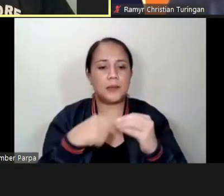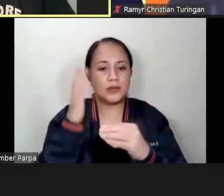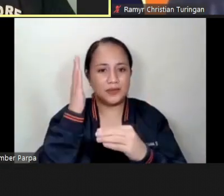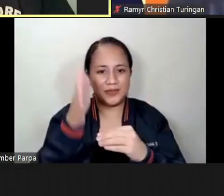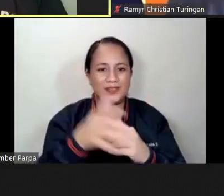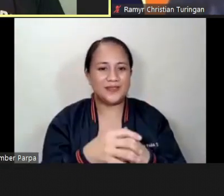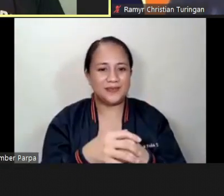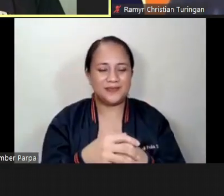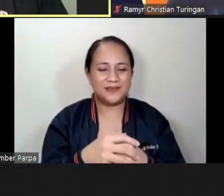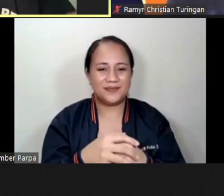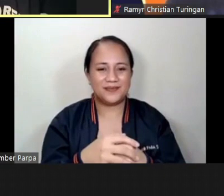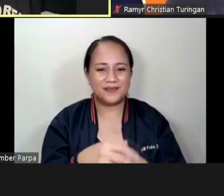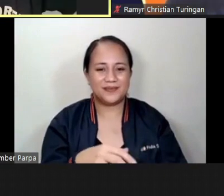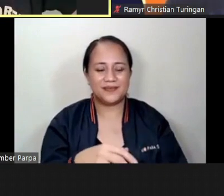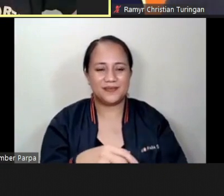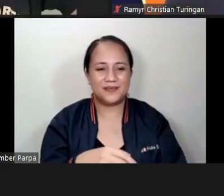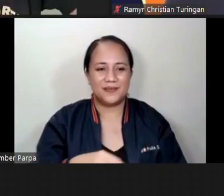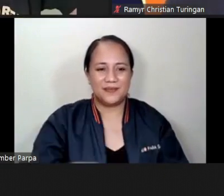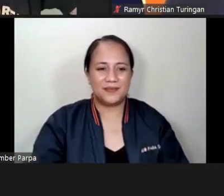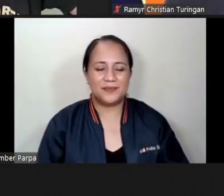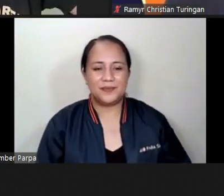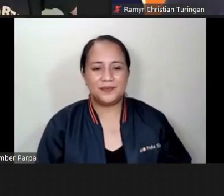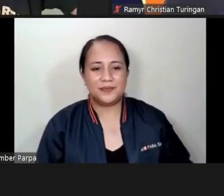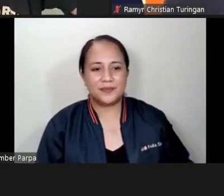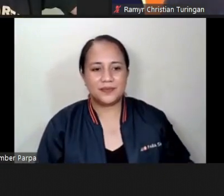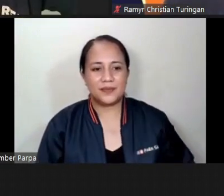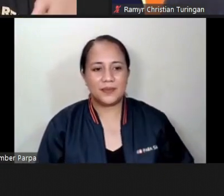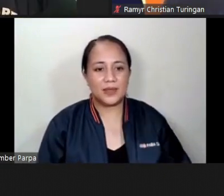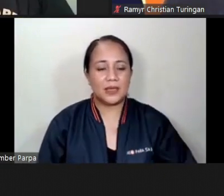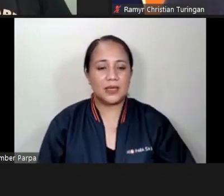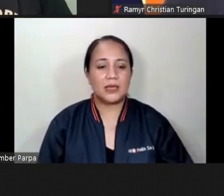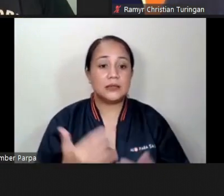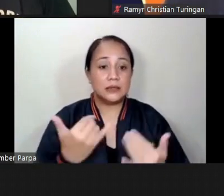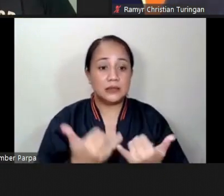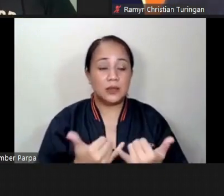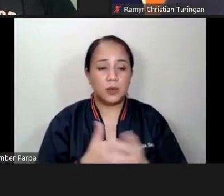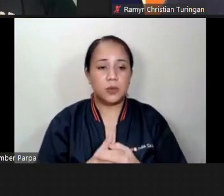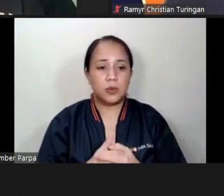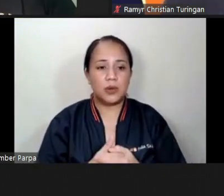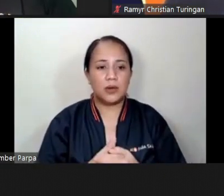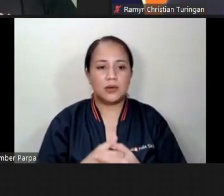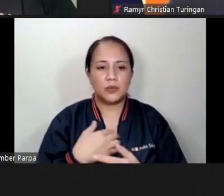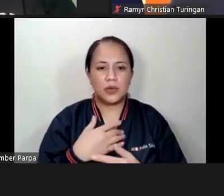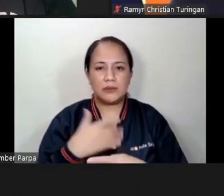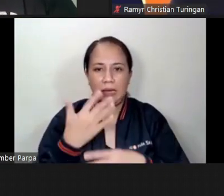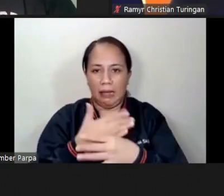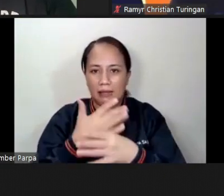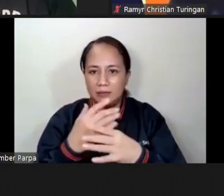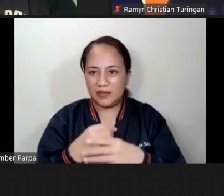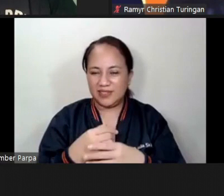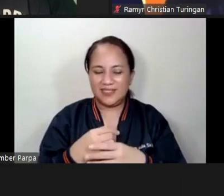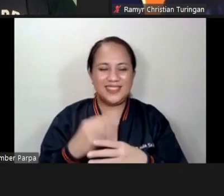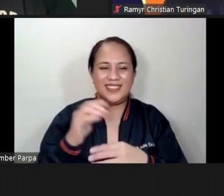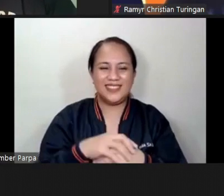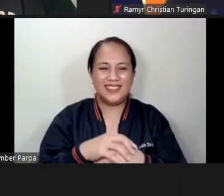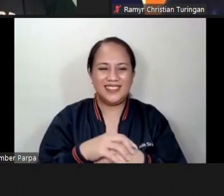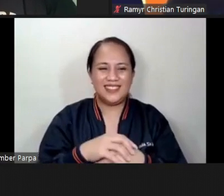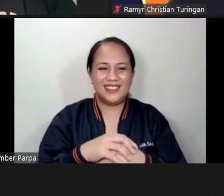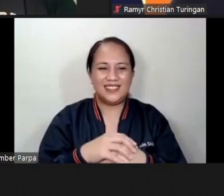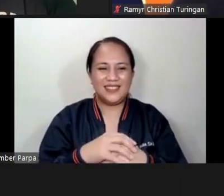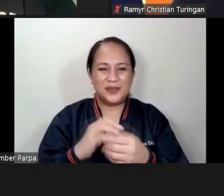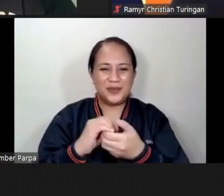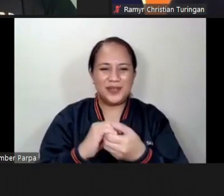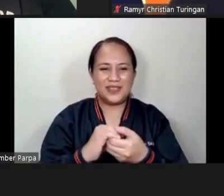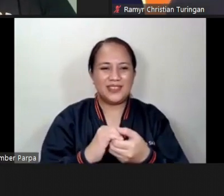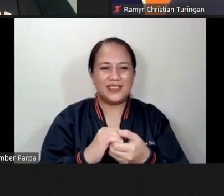natin. So yun lang po. Thank you, Angelo. This is where being a pakialamero or pakialamera comes in handy, no?